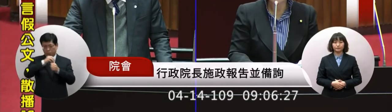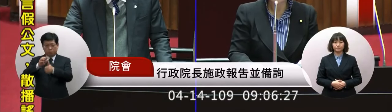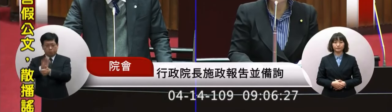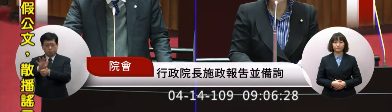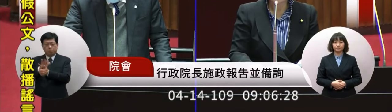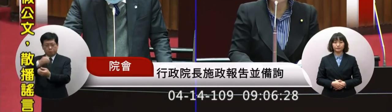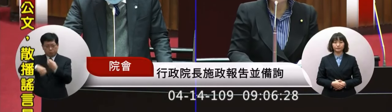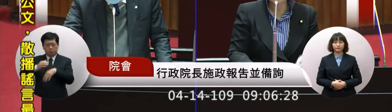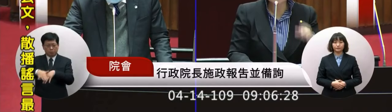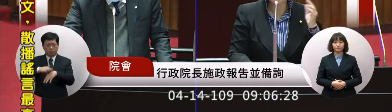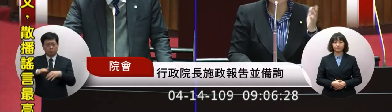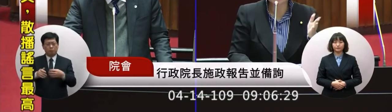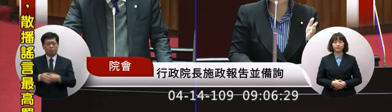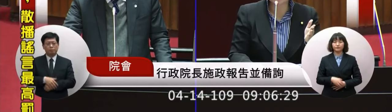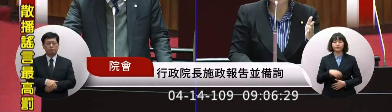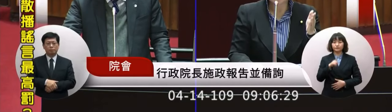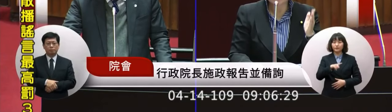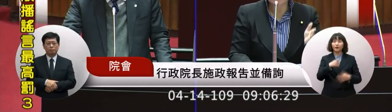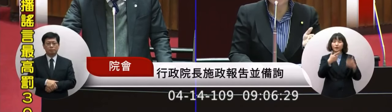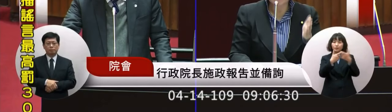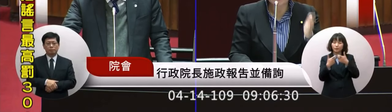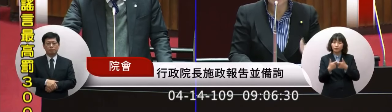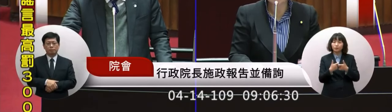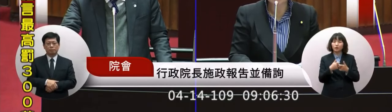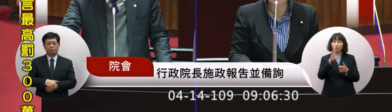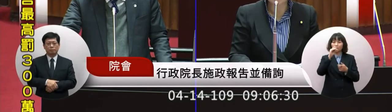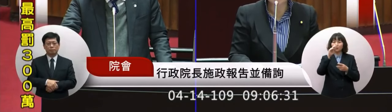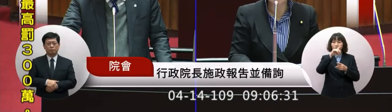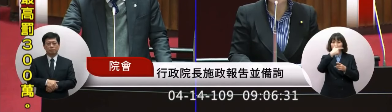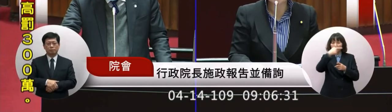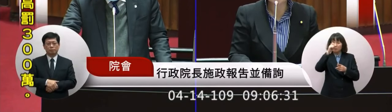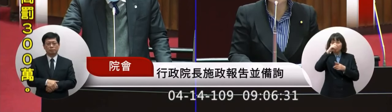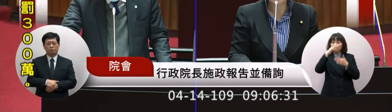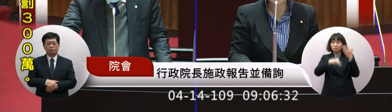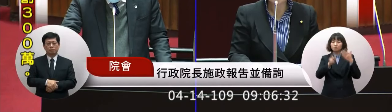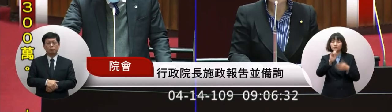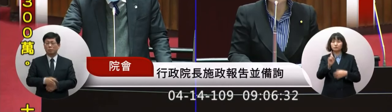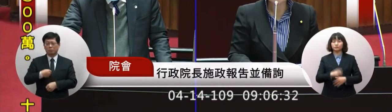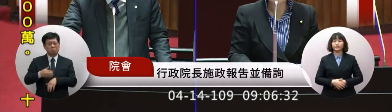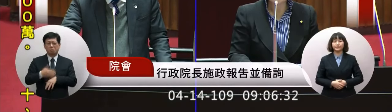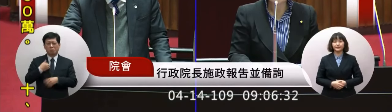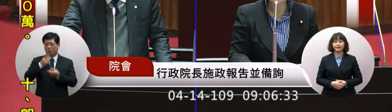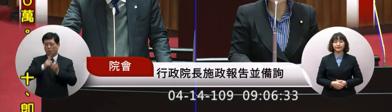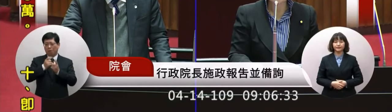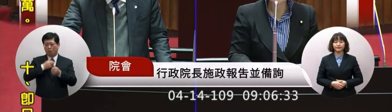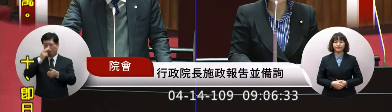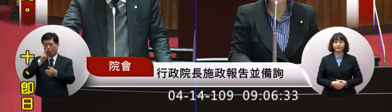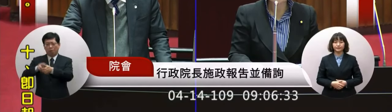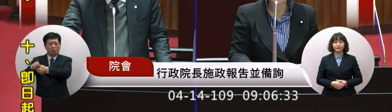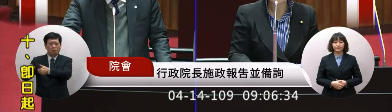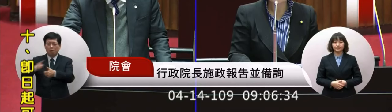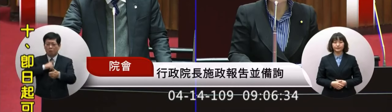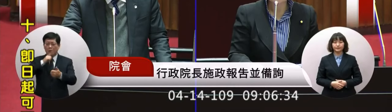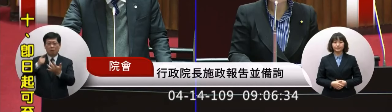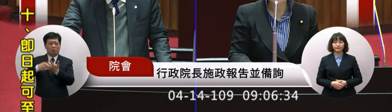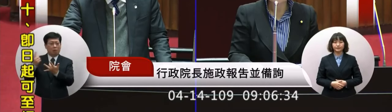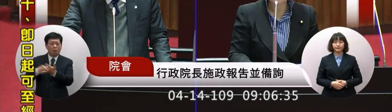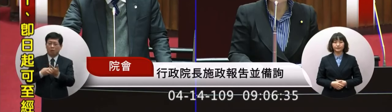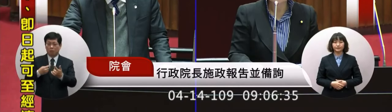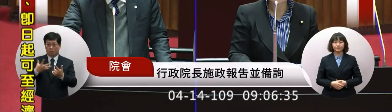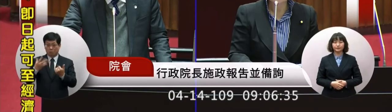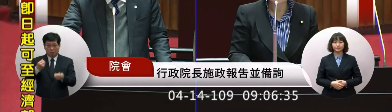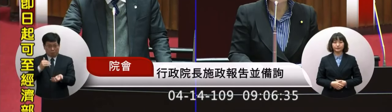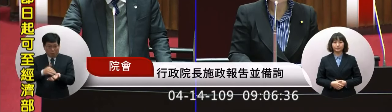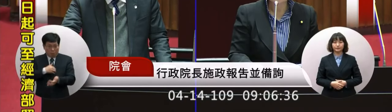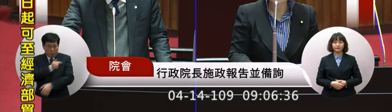协助啊，这第一点。第二点， 那个是适度，有没有更好的措施？ 我们不会让所有的医疗任何地区的民众没有